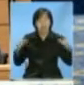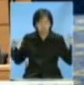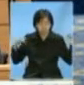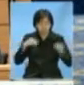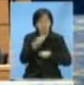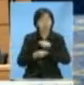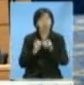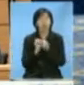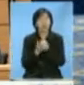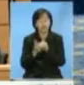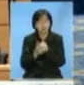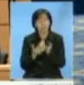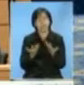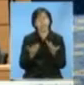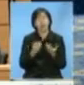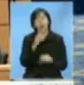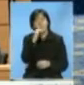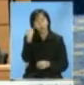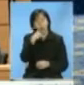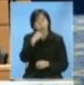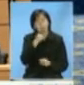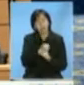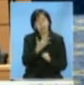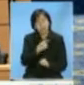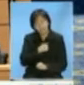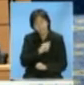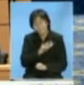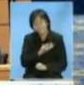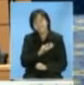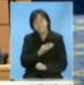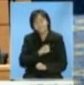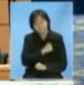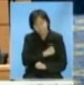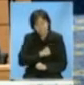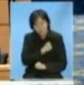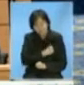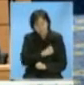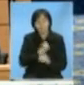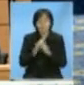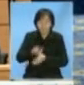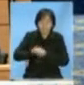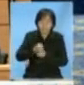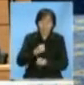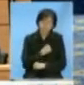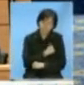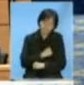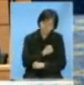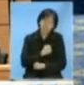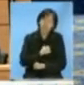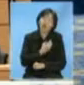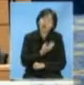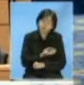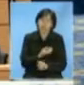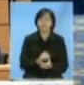ดอย่างนี้ตลอดแต่ไม่ทำผมน้อยใจอ่ะพี่น้องเกษตรกรบ้านผมมันน้อยใจผมก็น้อยใจ